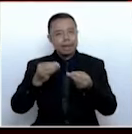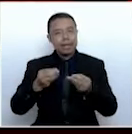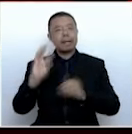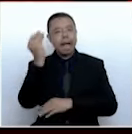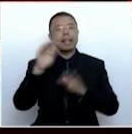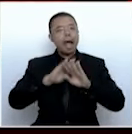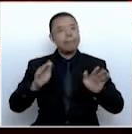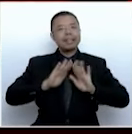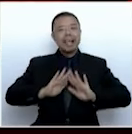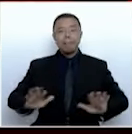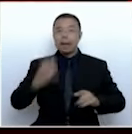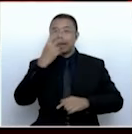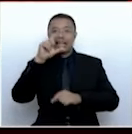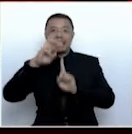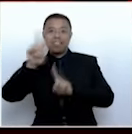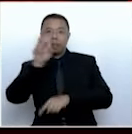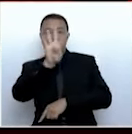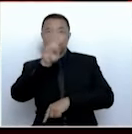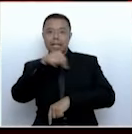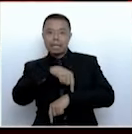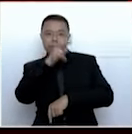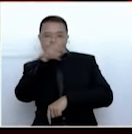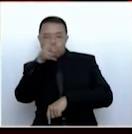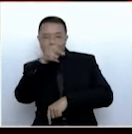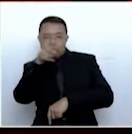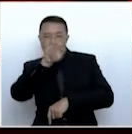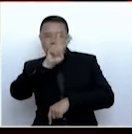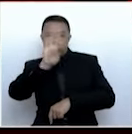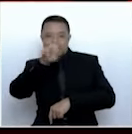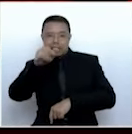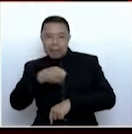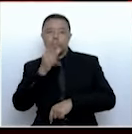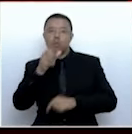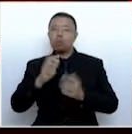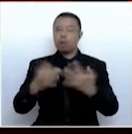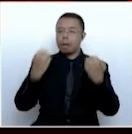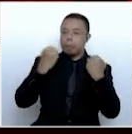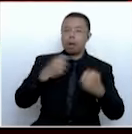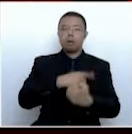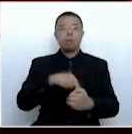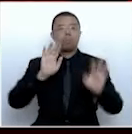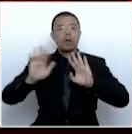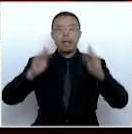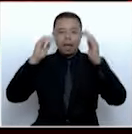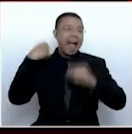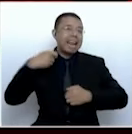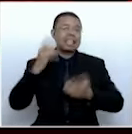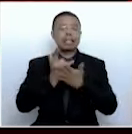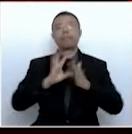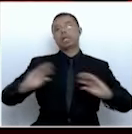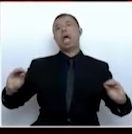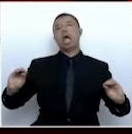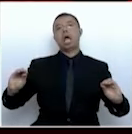yang aman dan nyaman dengan CCTV 24 jam di setiap RT. Untuk ketahanan budaya kami ingin seniman kita fokus berkarya